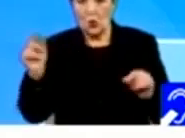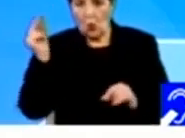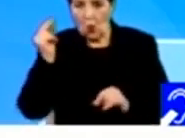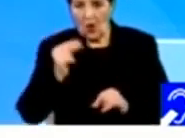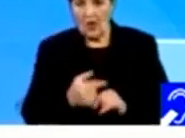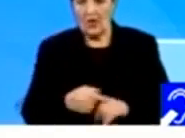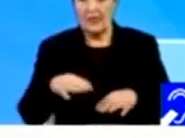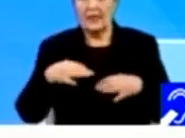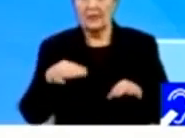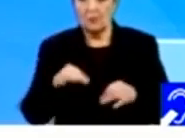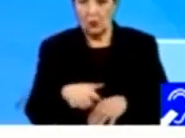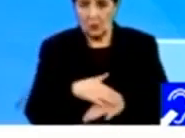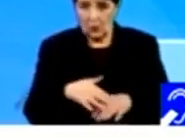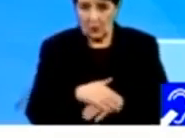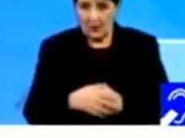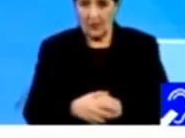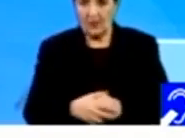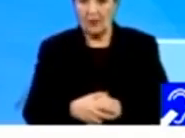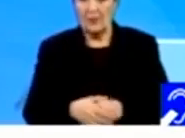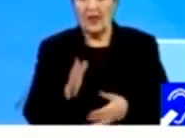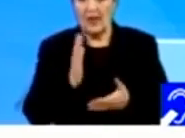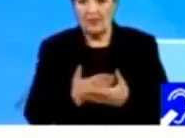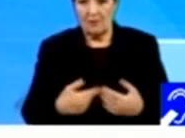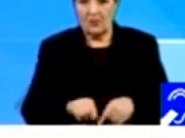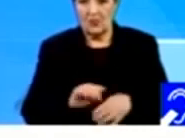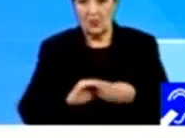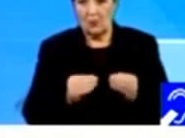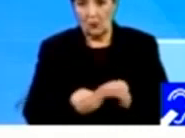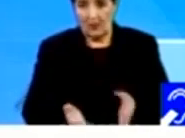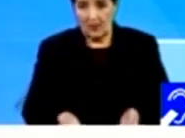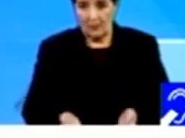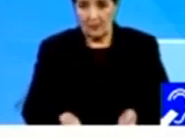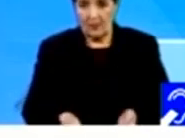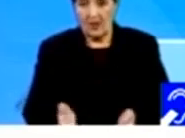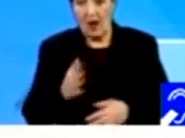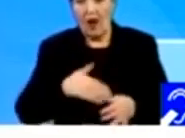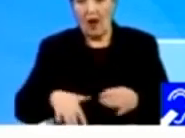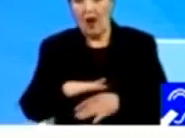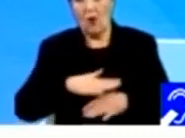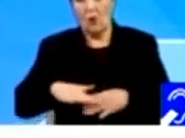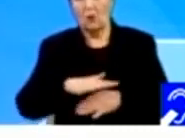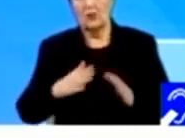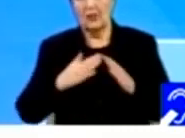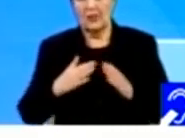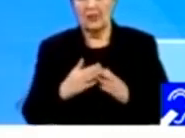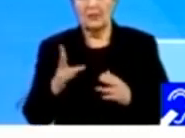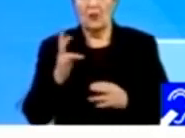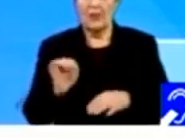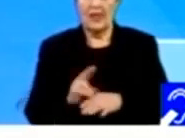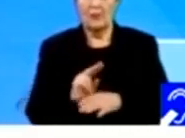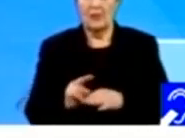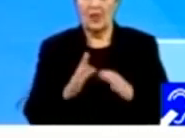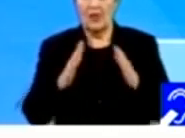în același transport public, avem aceleași probleme legate de neamenajarea curților, blocurilor de locuit sau nerepararea fondului